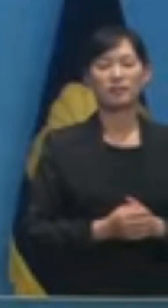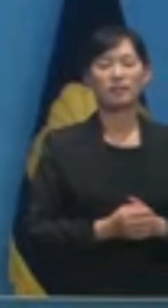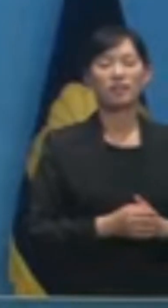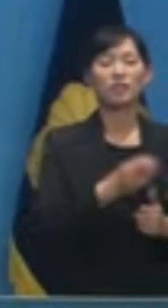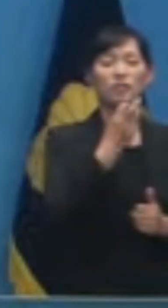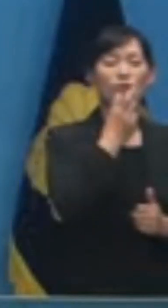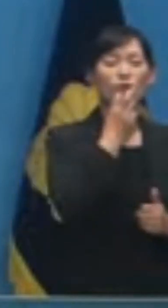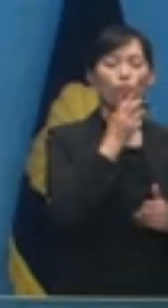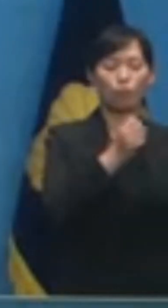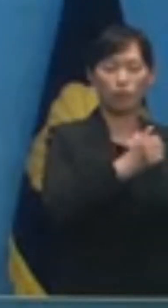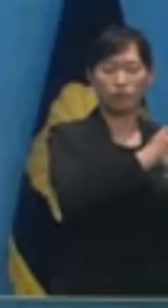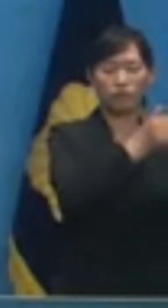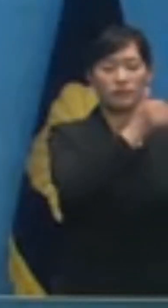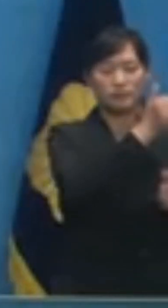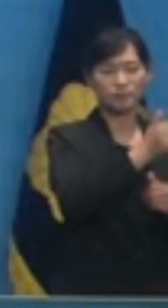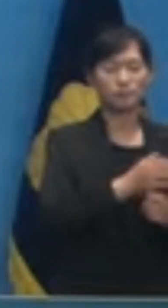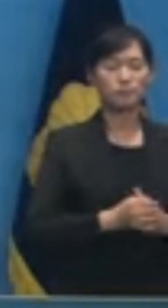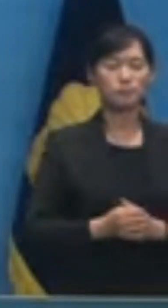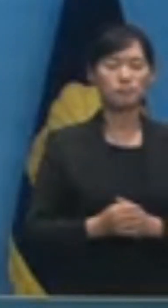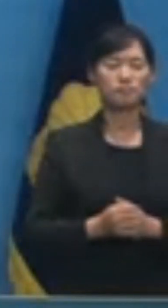이영길 서울위원장님이십니다.